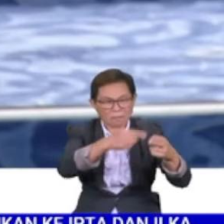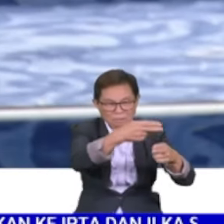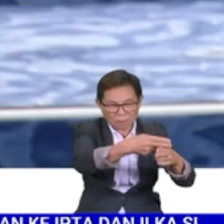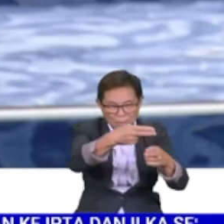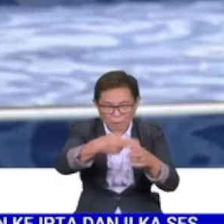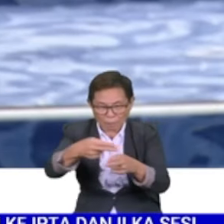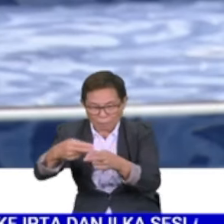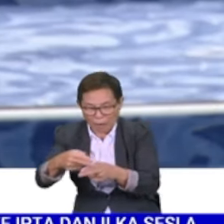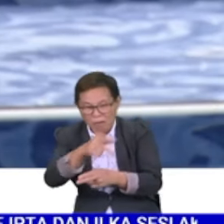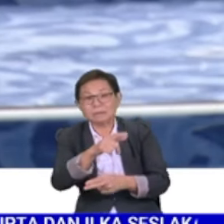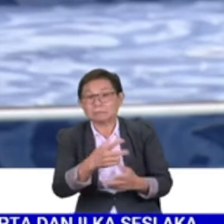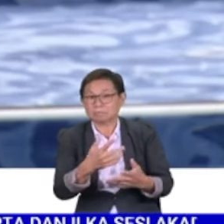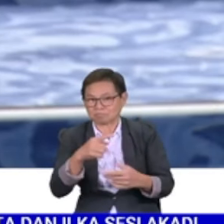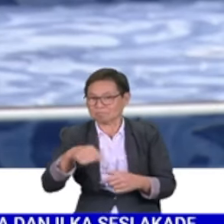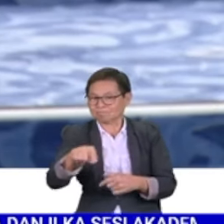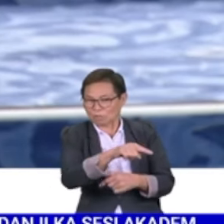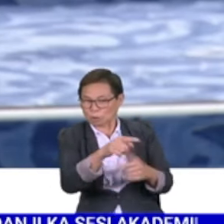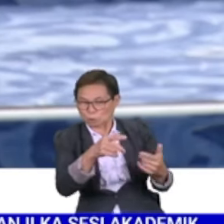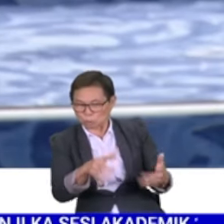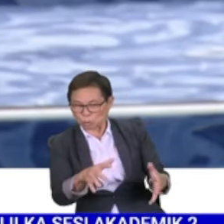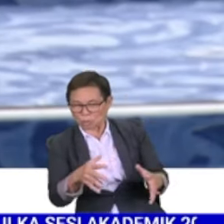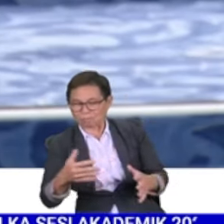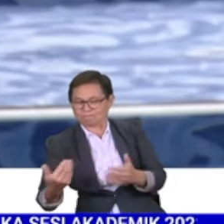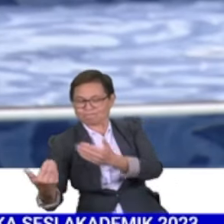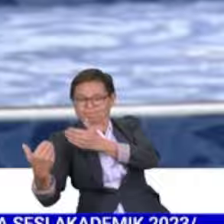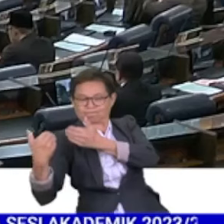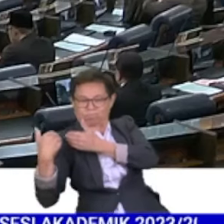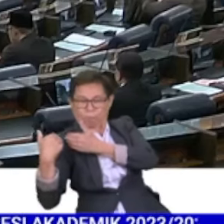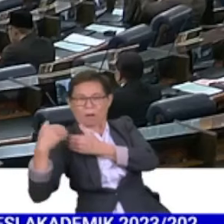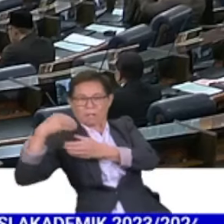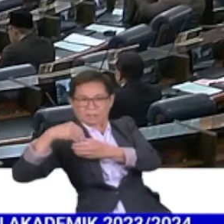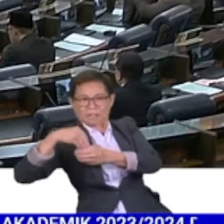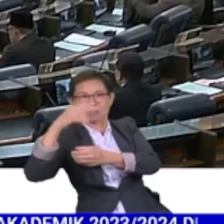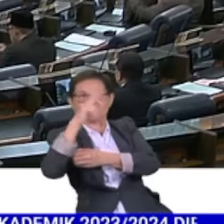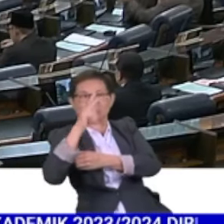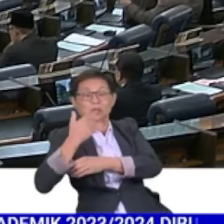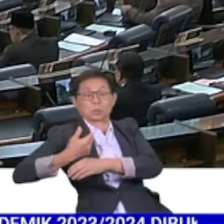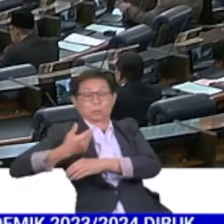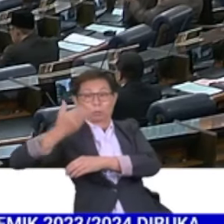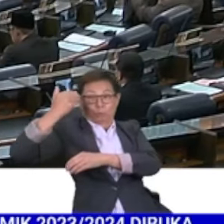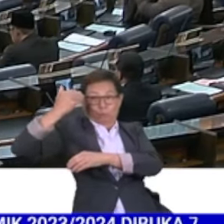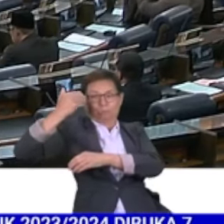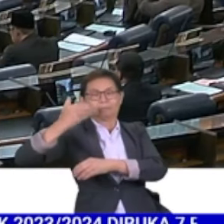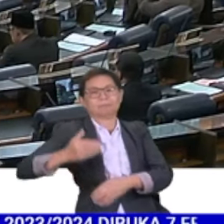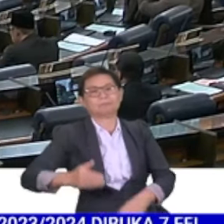yang terlibat adalah mereka yang pernah memegang jawatan dalam kerajaan.